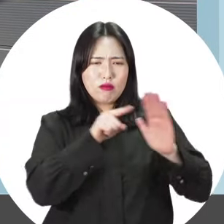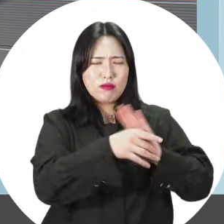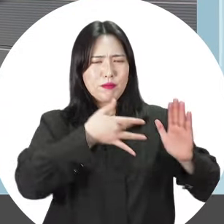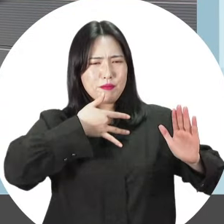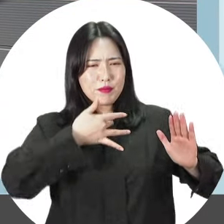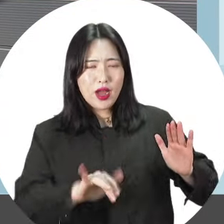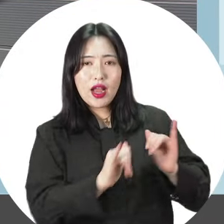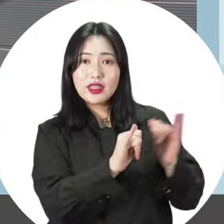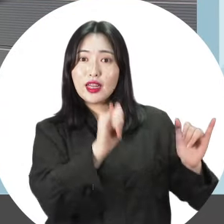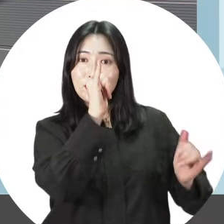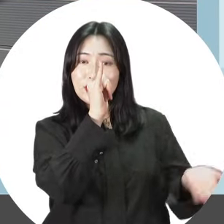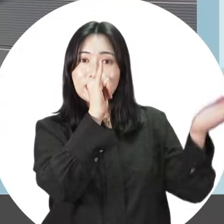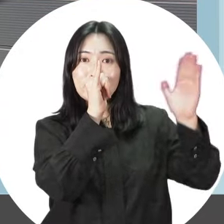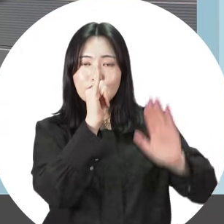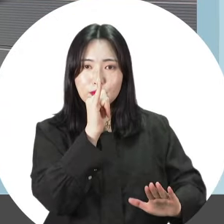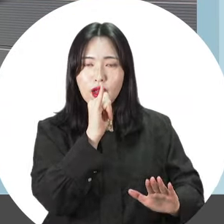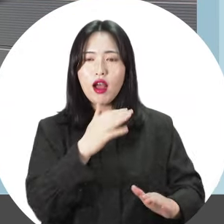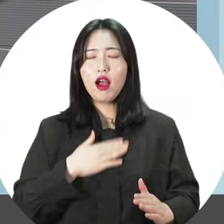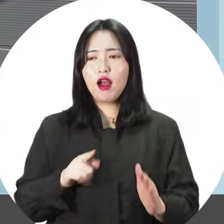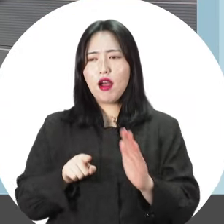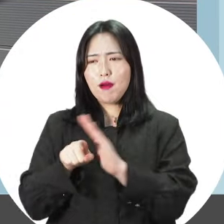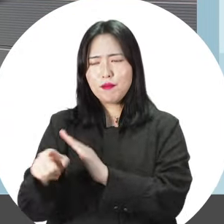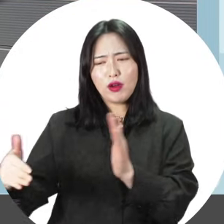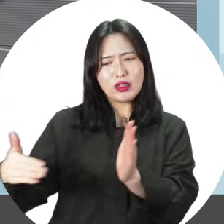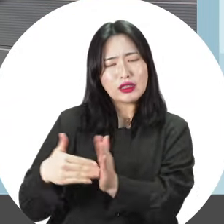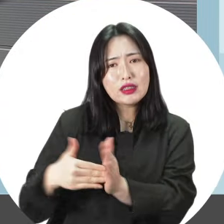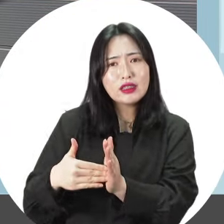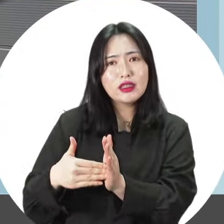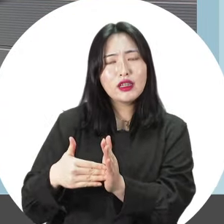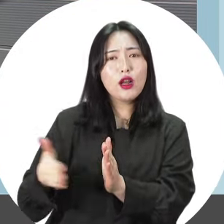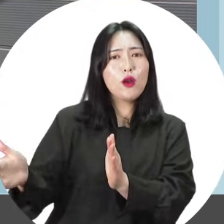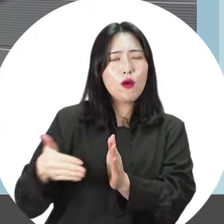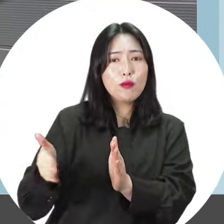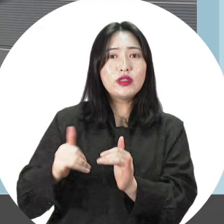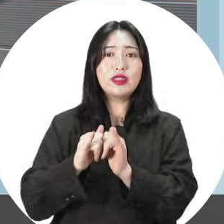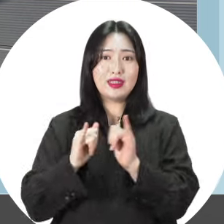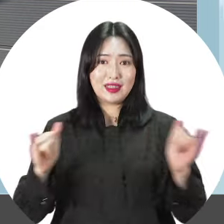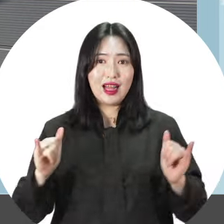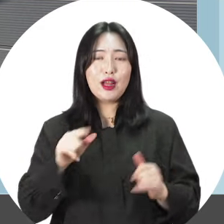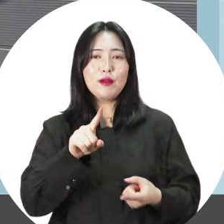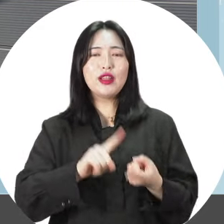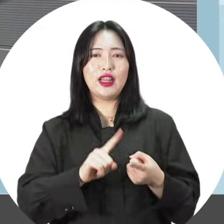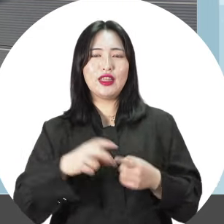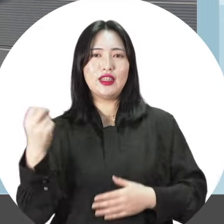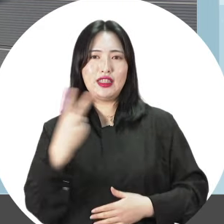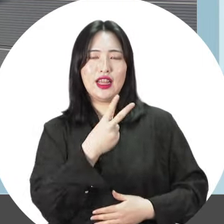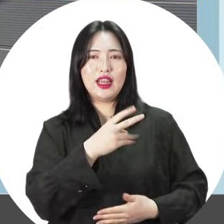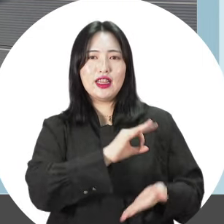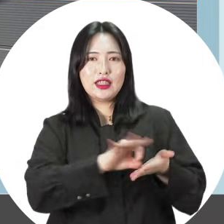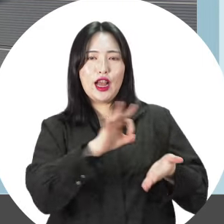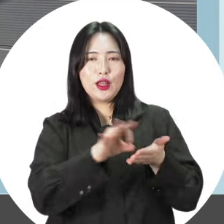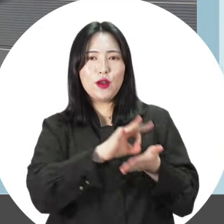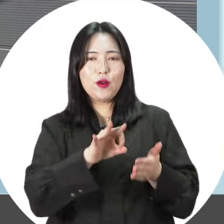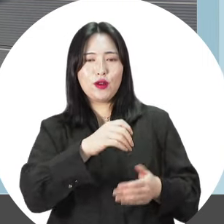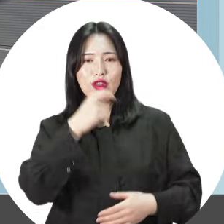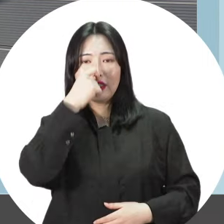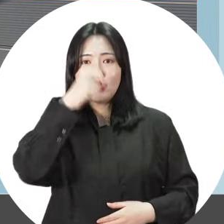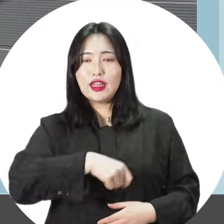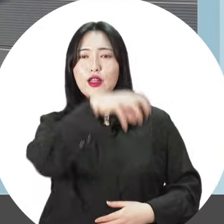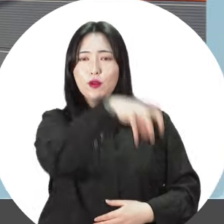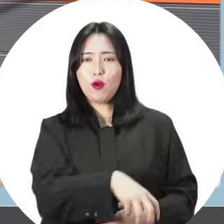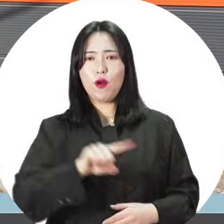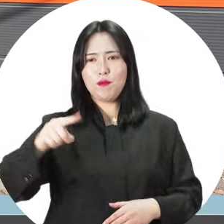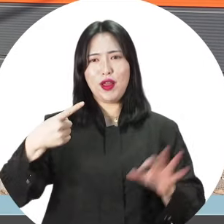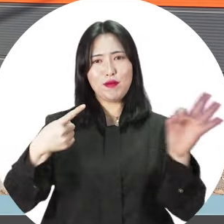한 번도 이용한 사람은 있어도 한 번만 이용한 사람은 없다는 재활용 도움센터 100%